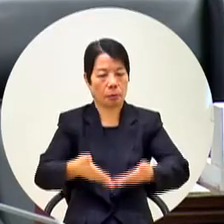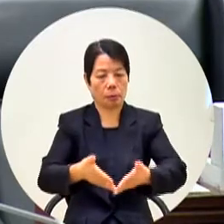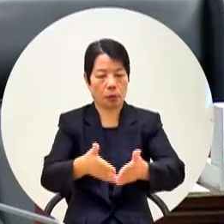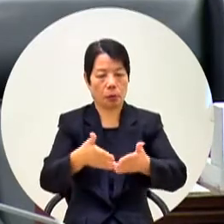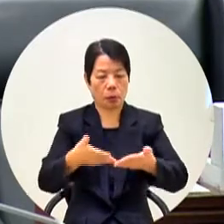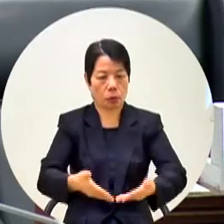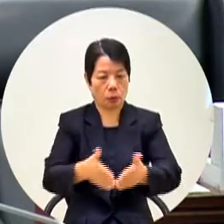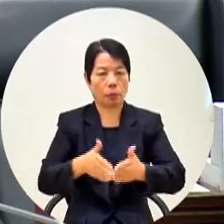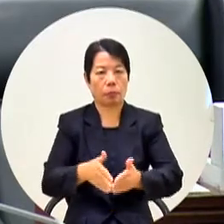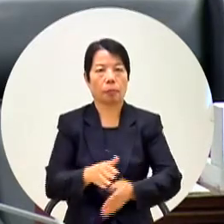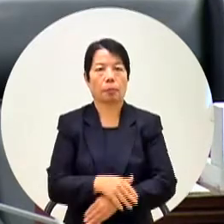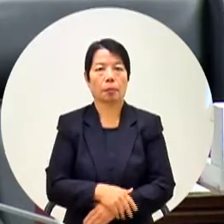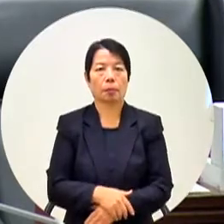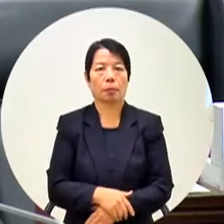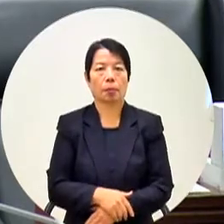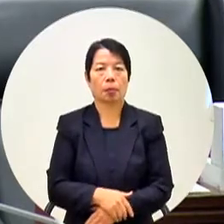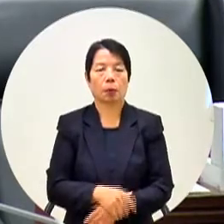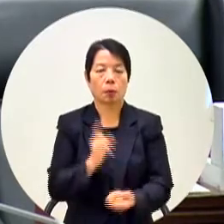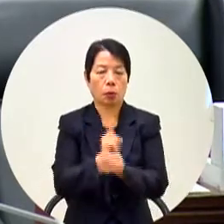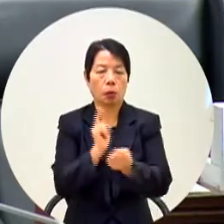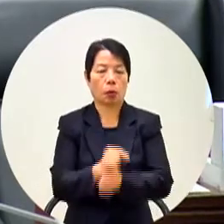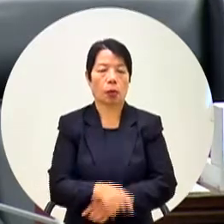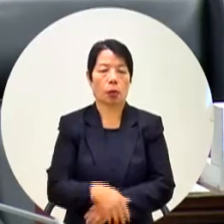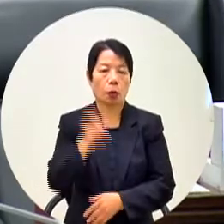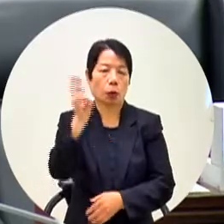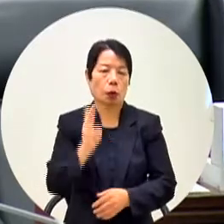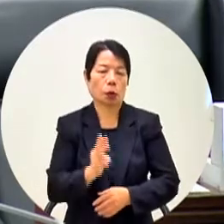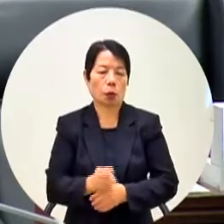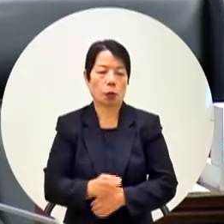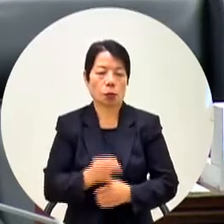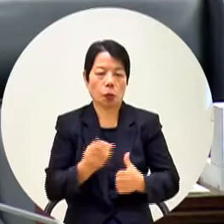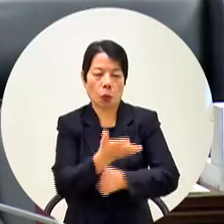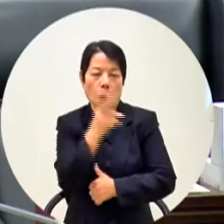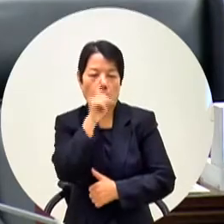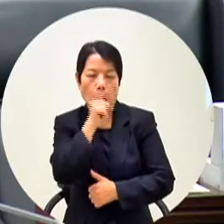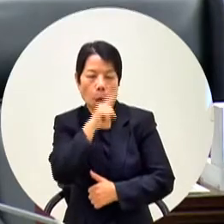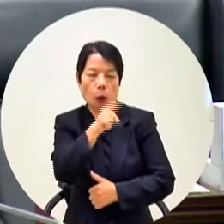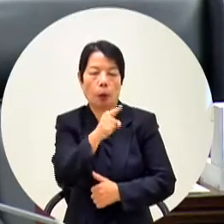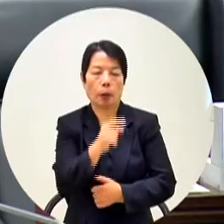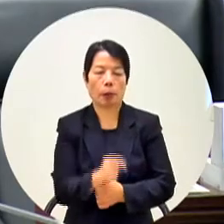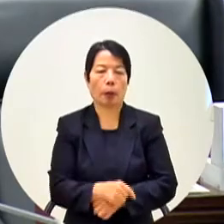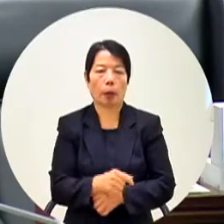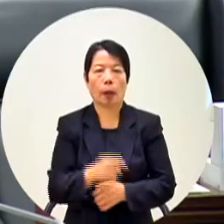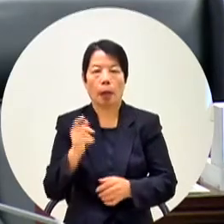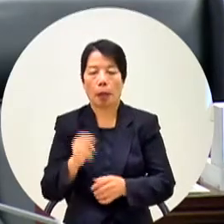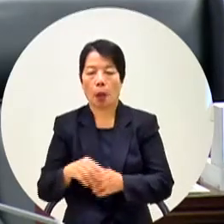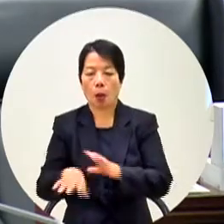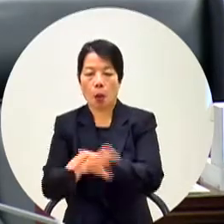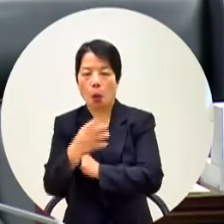我跟你讲，水污比空污较严重，哈。